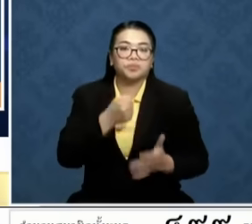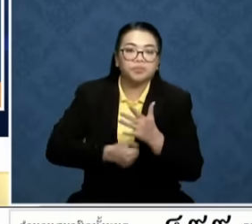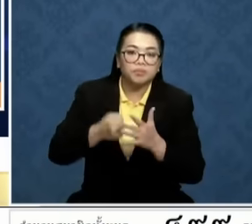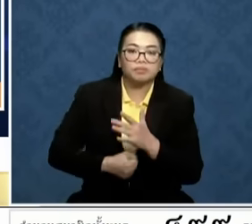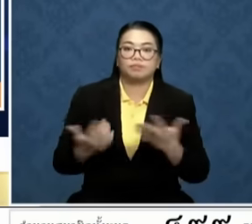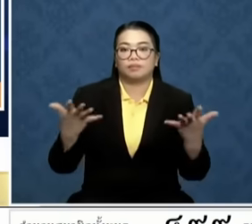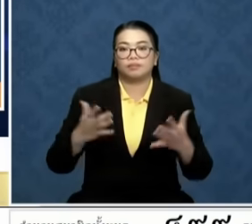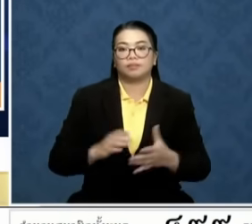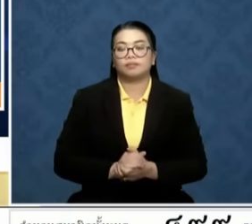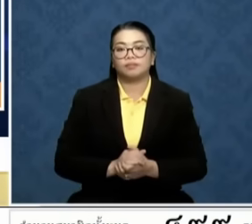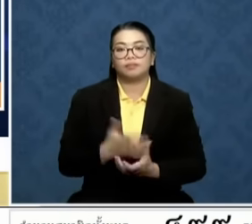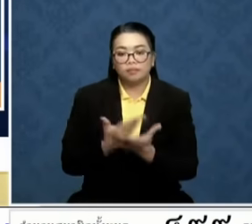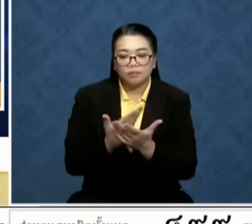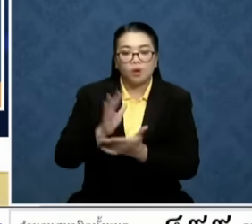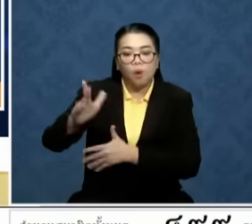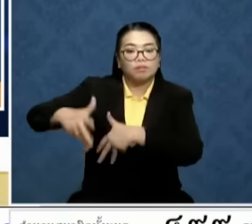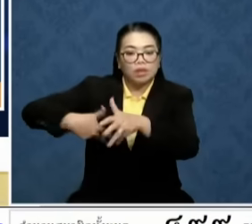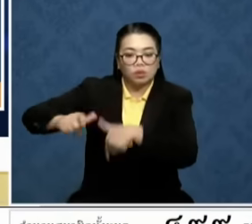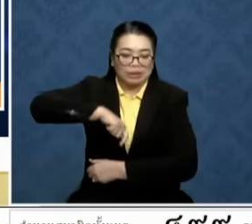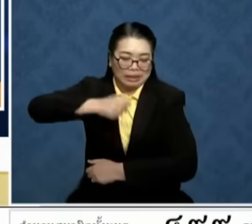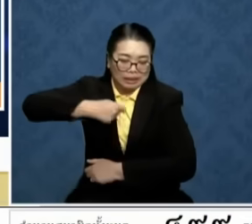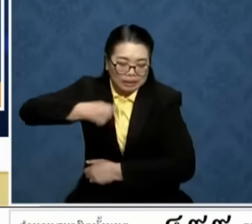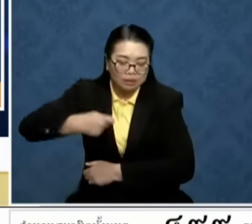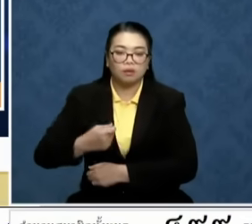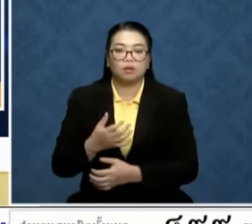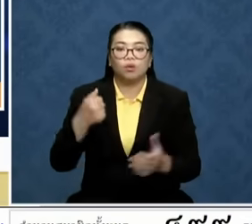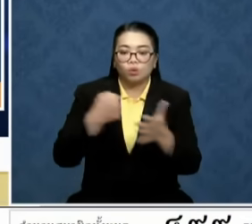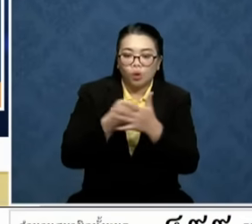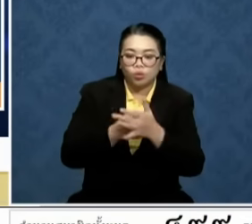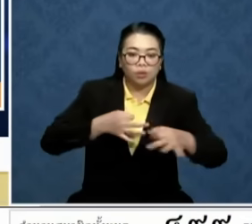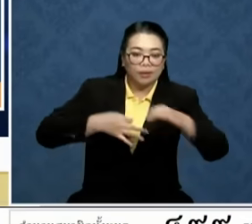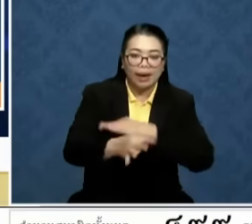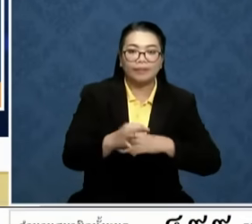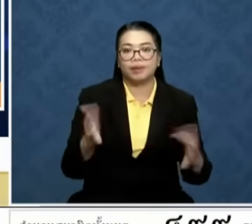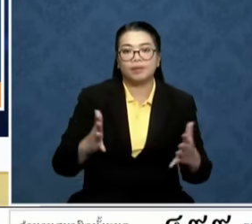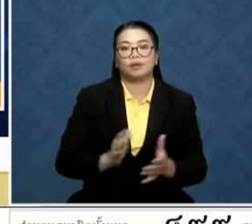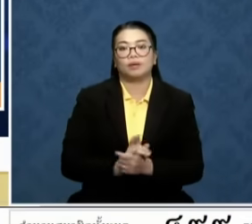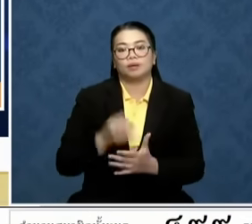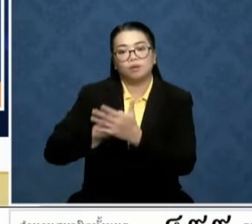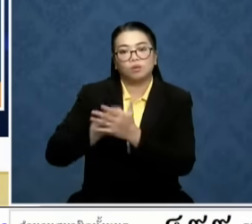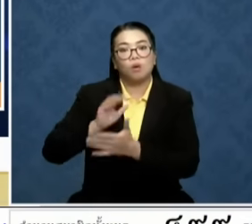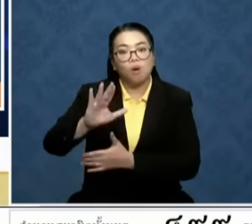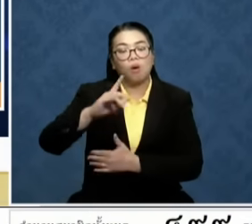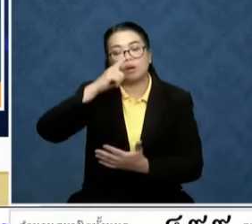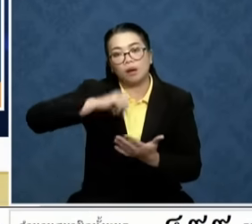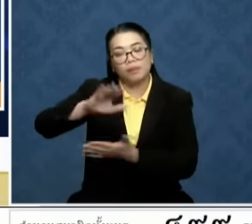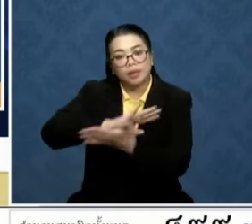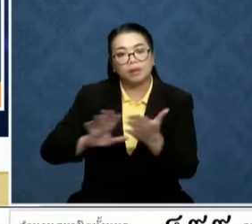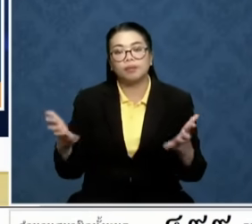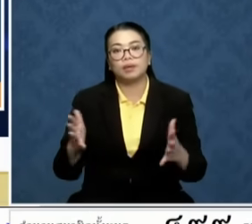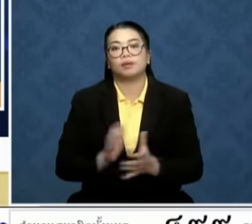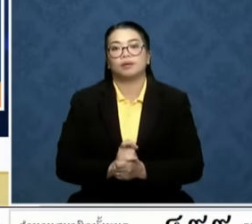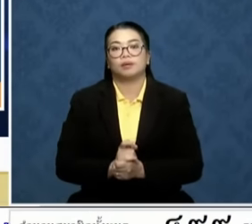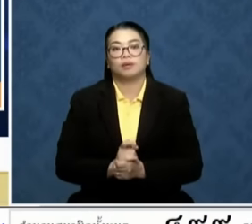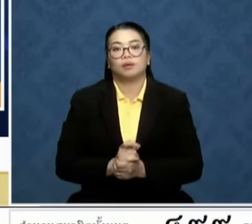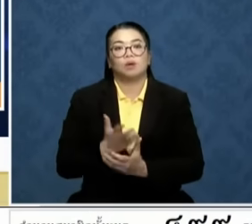สู้เพื่อเงินภาษีต่อสู้เพื่อสิ่งแวดล้อมต่อสู้เพื่ออนาคตของลูกหลานของเรา